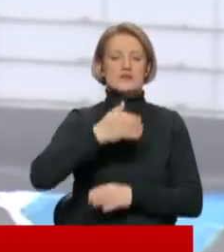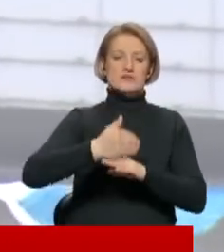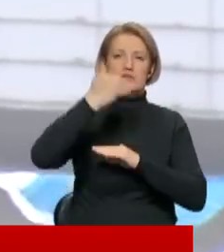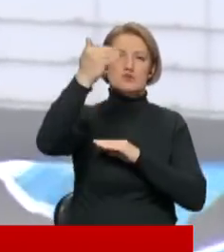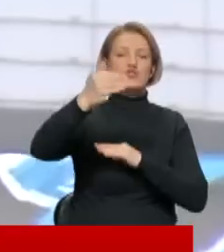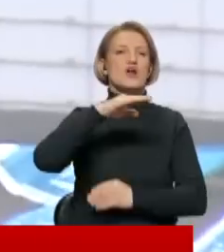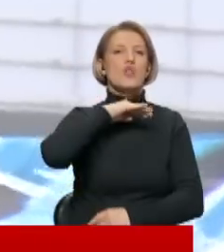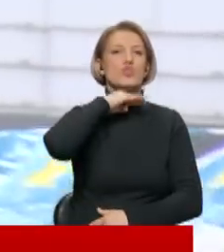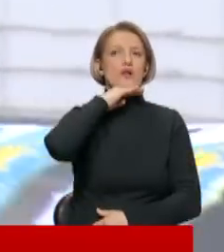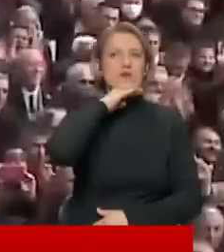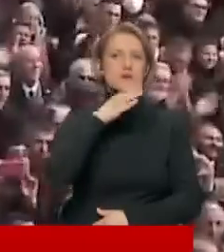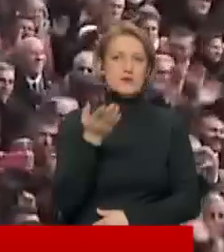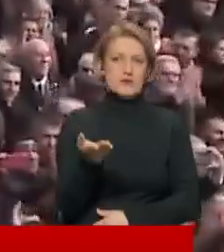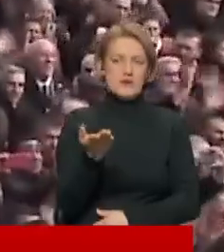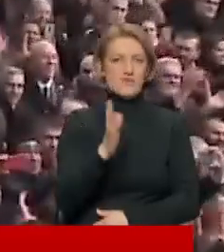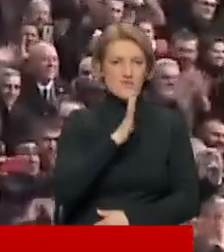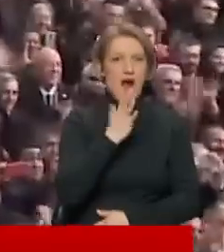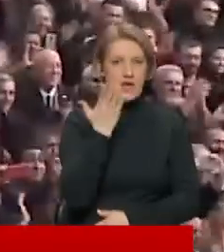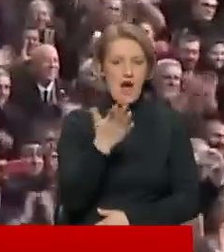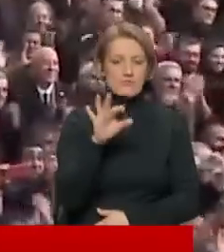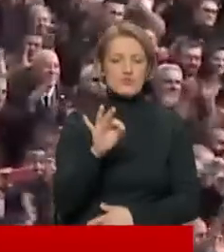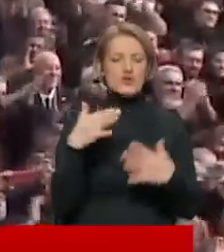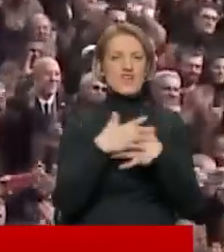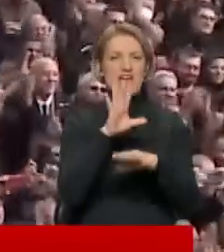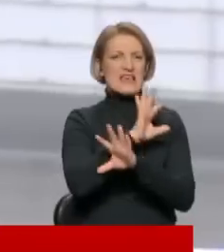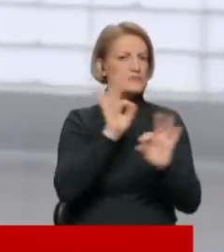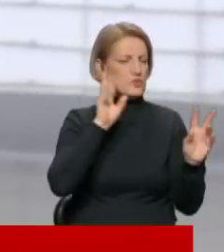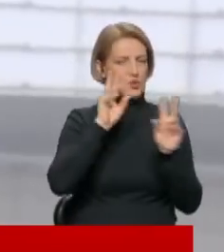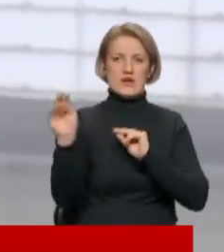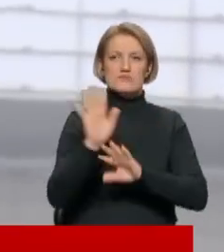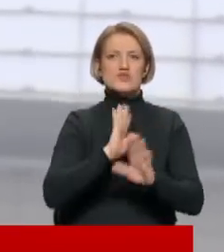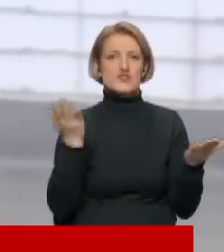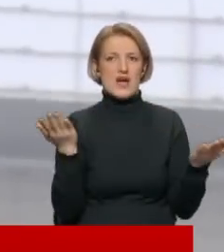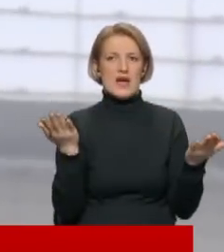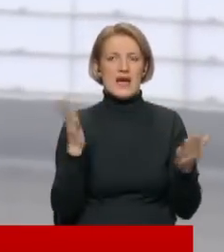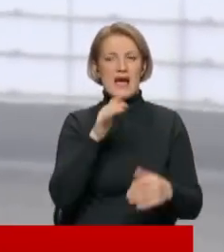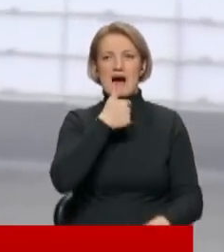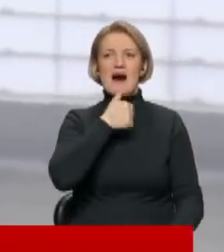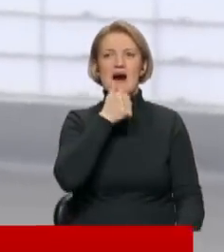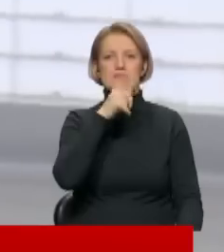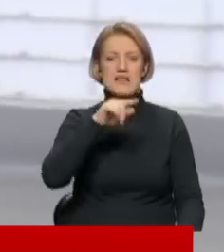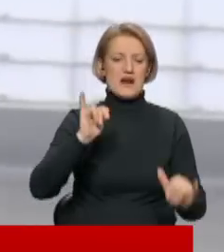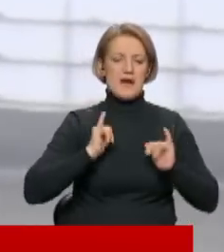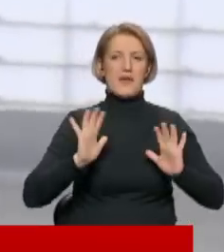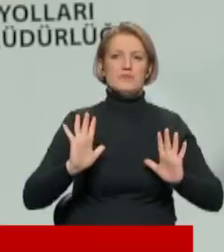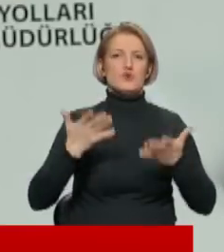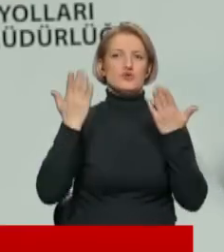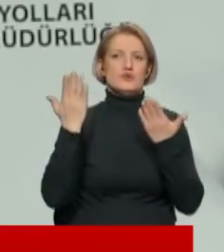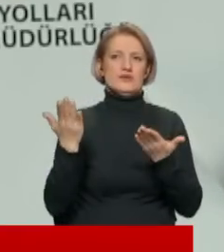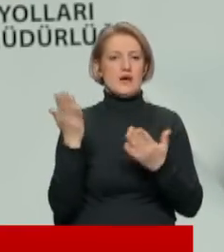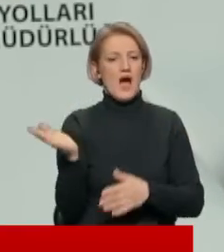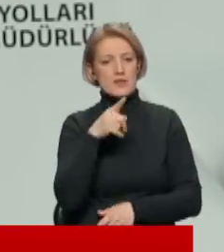dışarısı dolu var ya Bu gece kimse uyuyamayacak gene abilerin rahatını bozdunuz